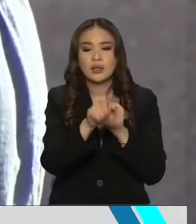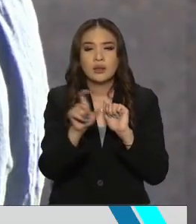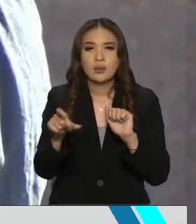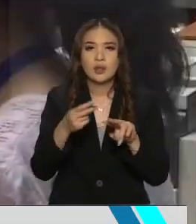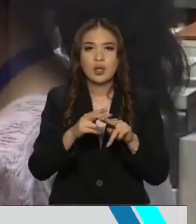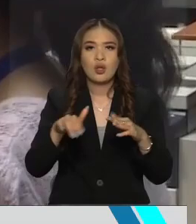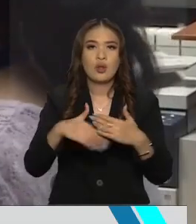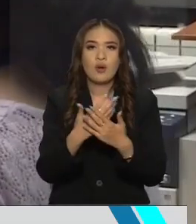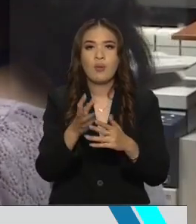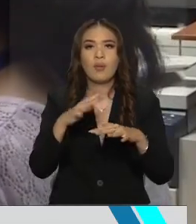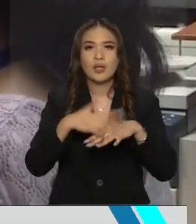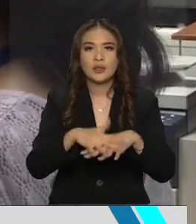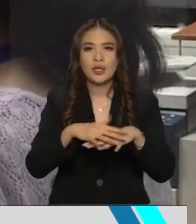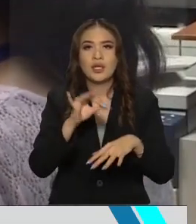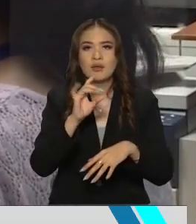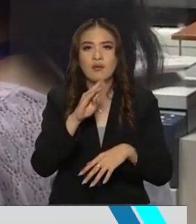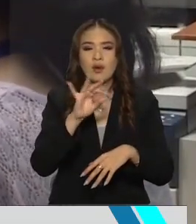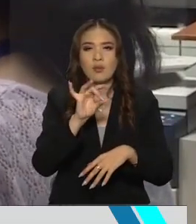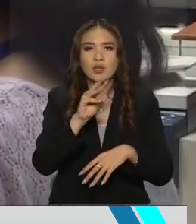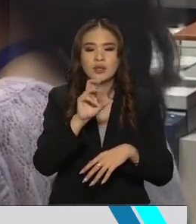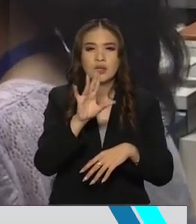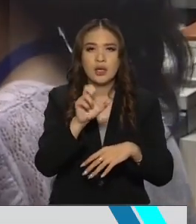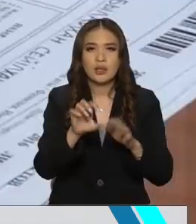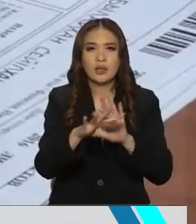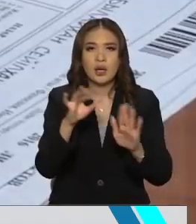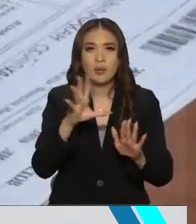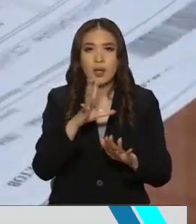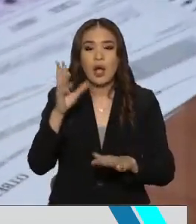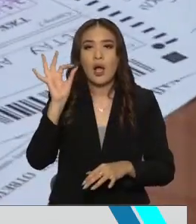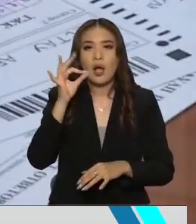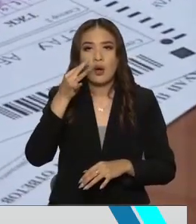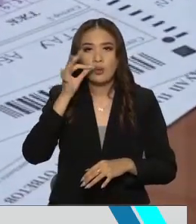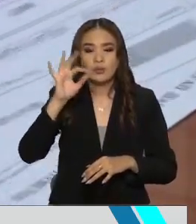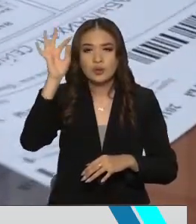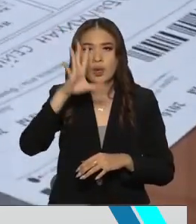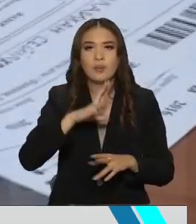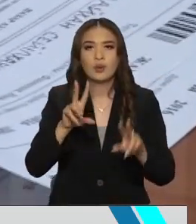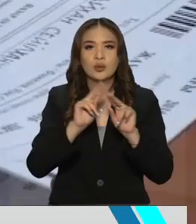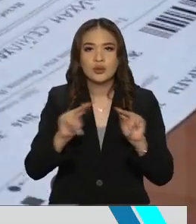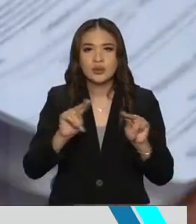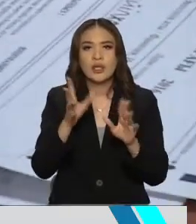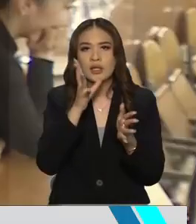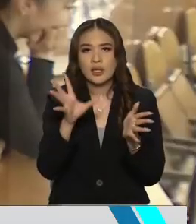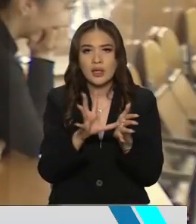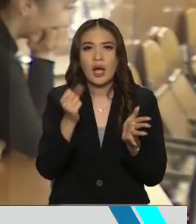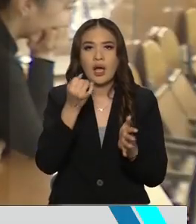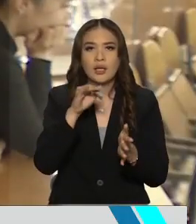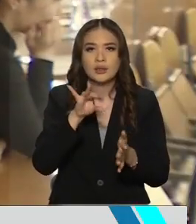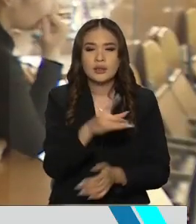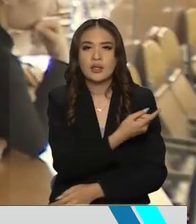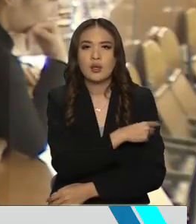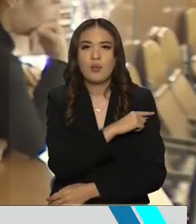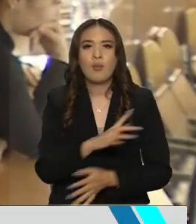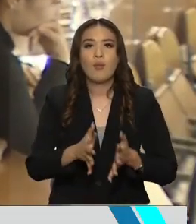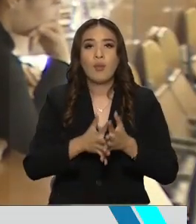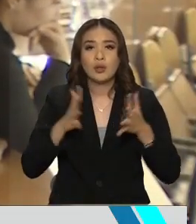комбинациясы математика-информатиканы таңдапты. Ал мамандықтарға келетін болсақ, педагогикалық, техникалық, IT және медицина саласы сұранысқа